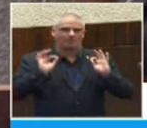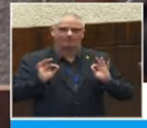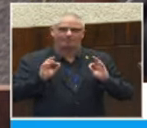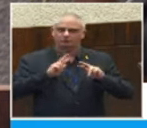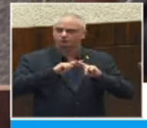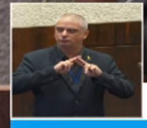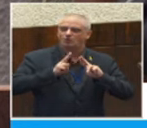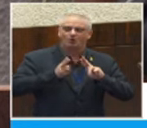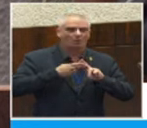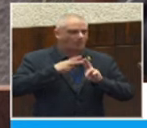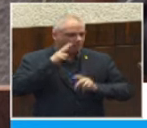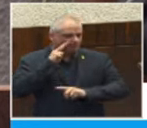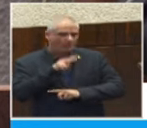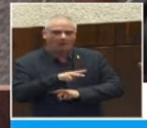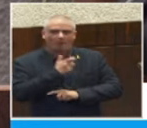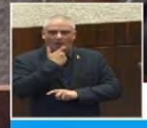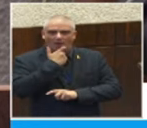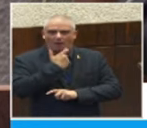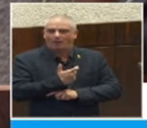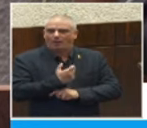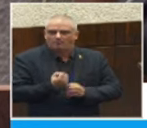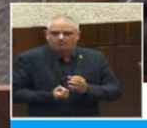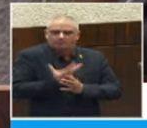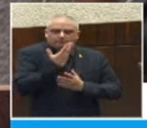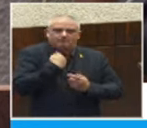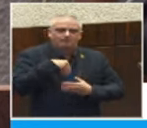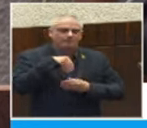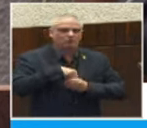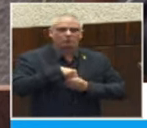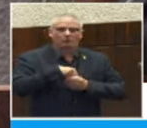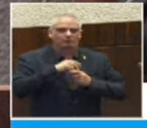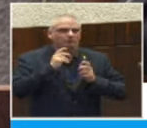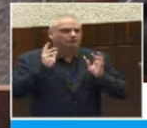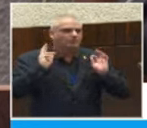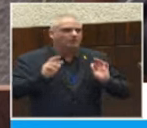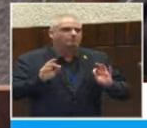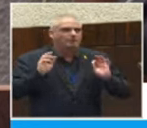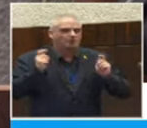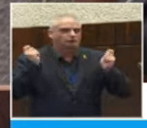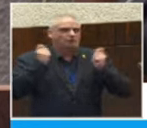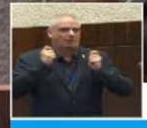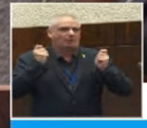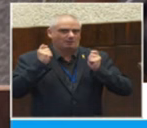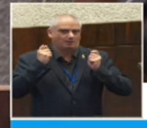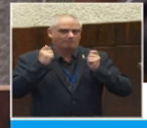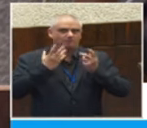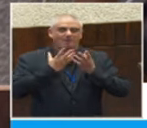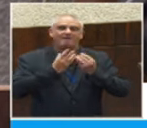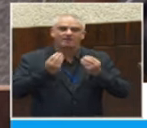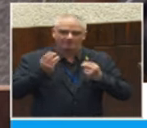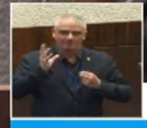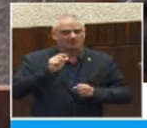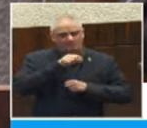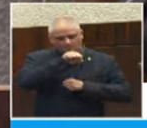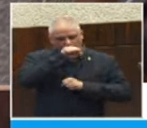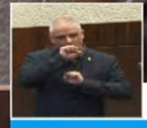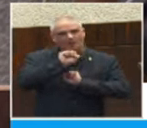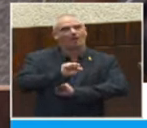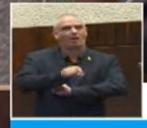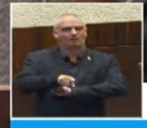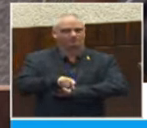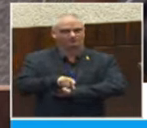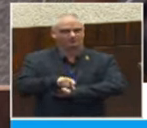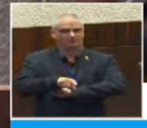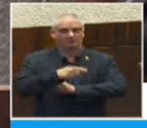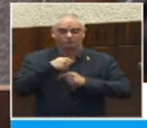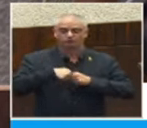הביטו בפריצתם מתוכנו בהשתאות, ורבים גם בהארצה. השנה